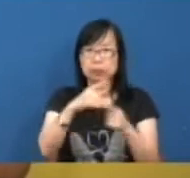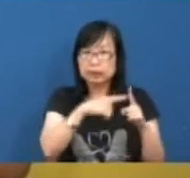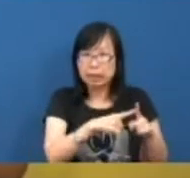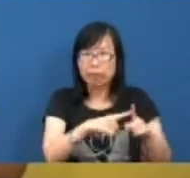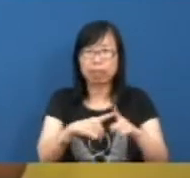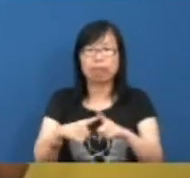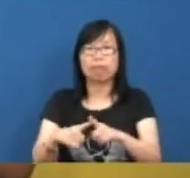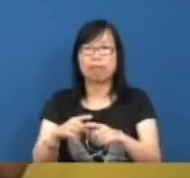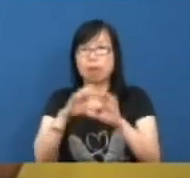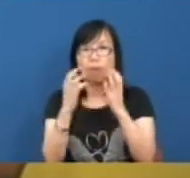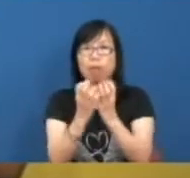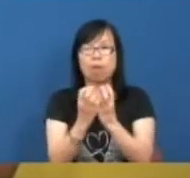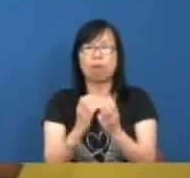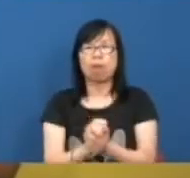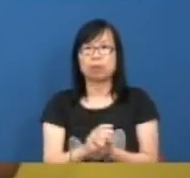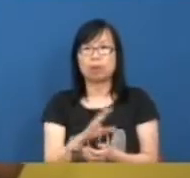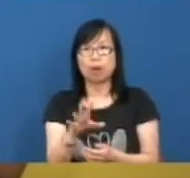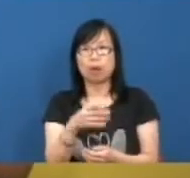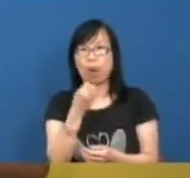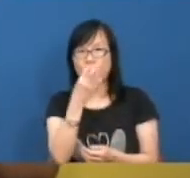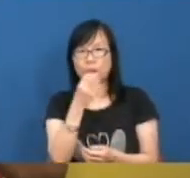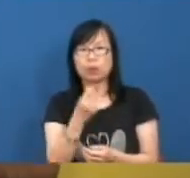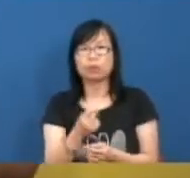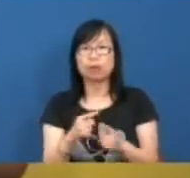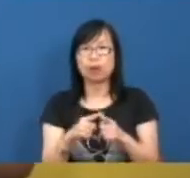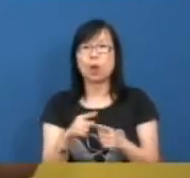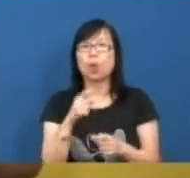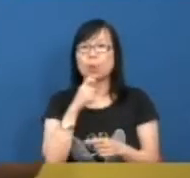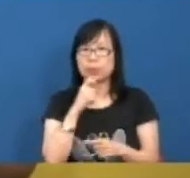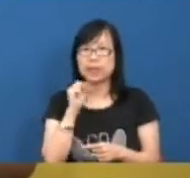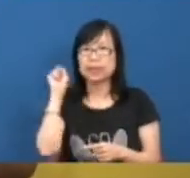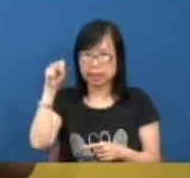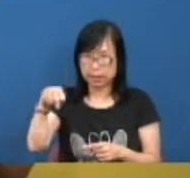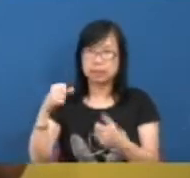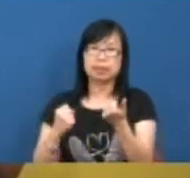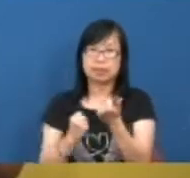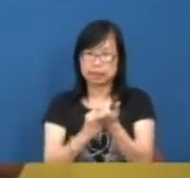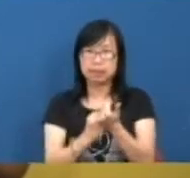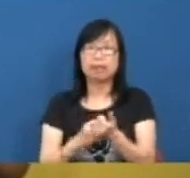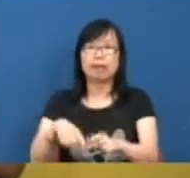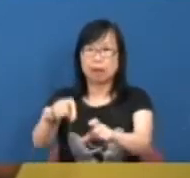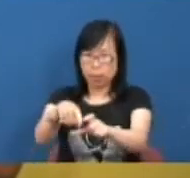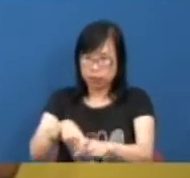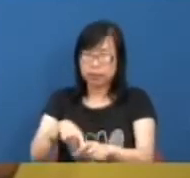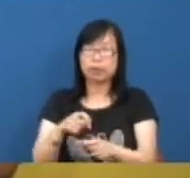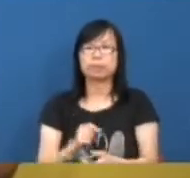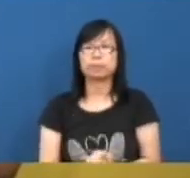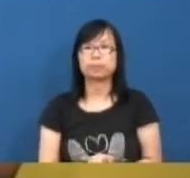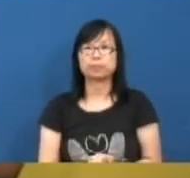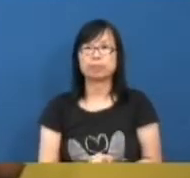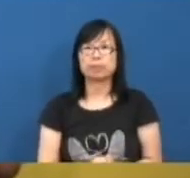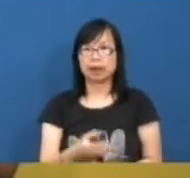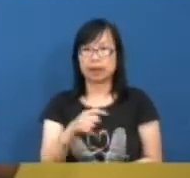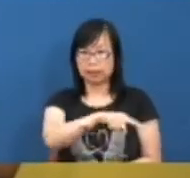啲即係我哋都唔少香港嘅市民係。好肯支持回收啊！咁但係問題，你喺個社區回收嗰方